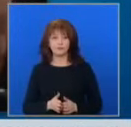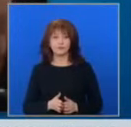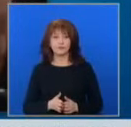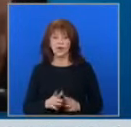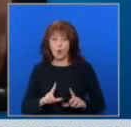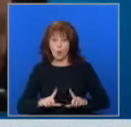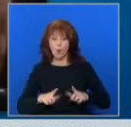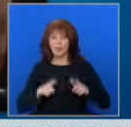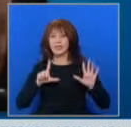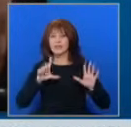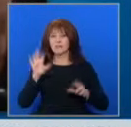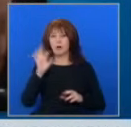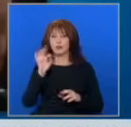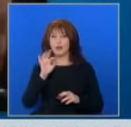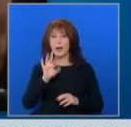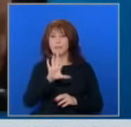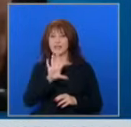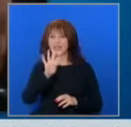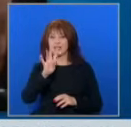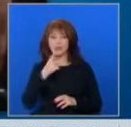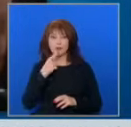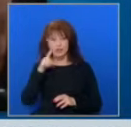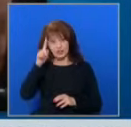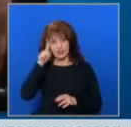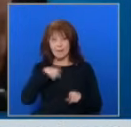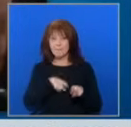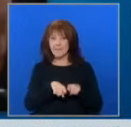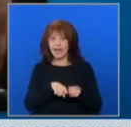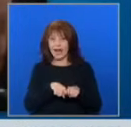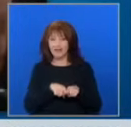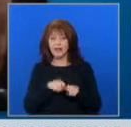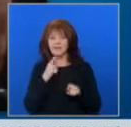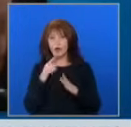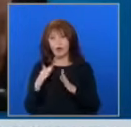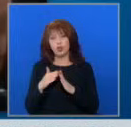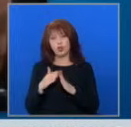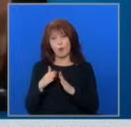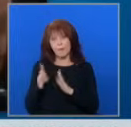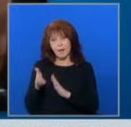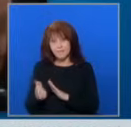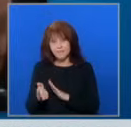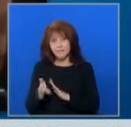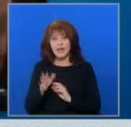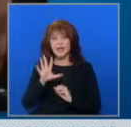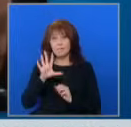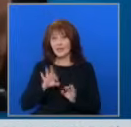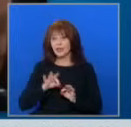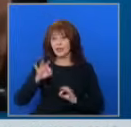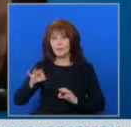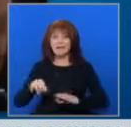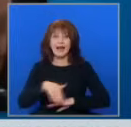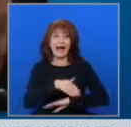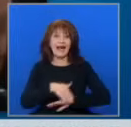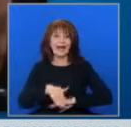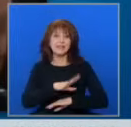В утрото на 7 октомври 54-годишната Мейраф и приятеля Яир били в дома си в кибуц Нирос, на 5 км от границата